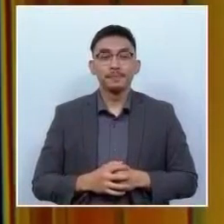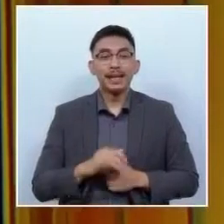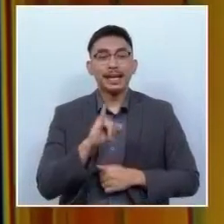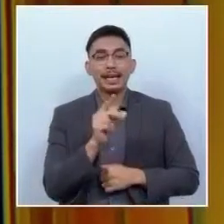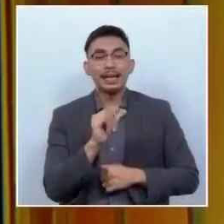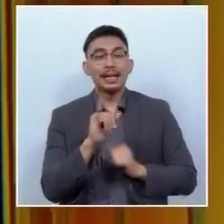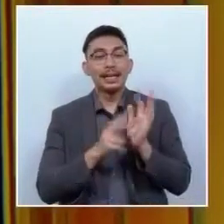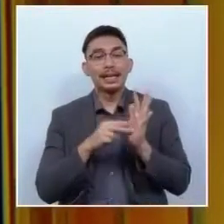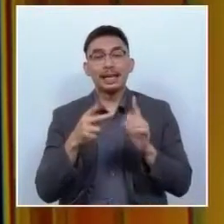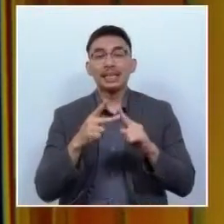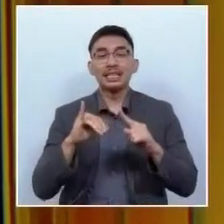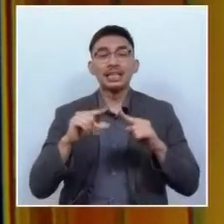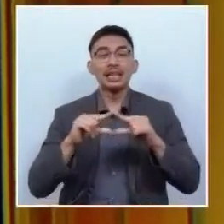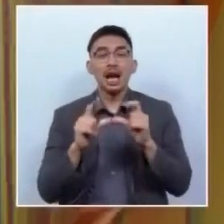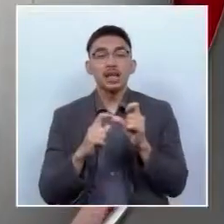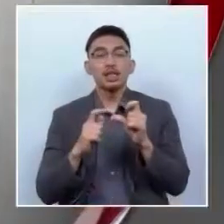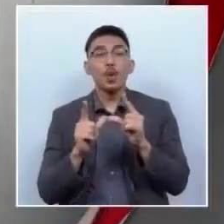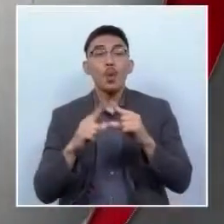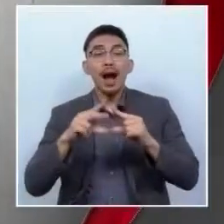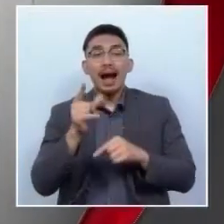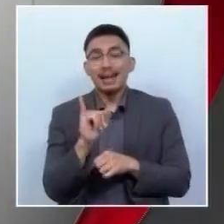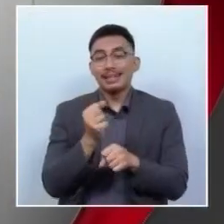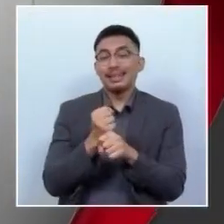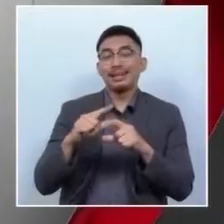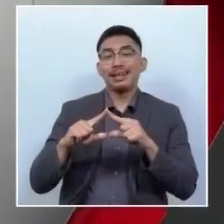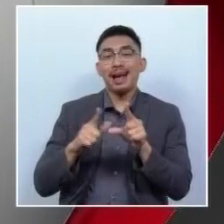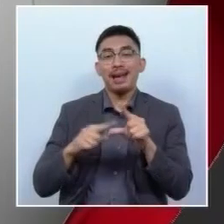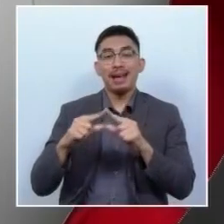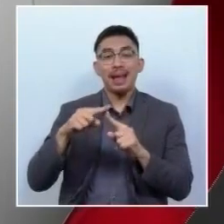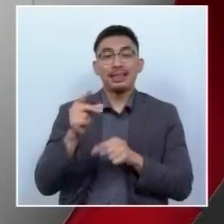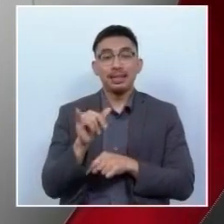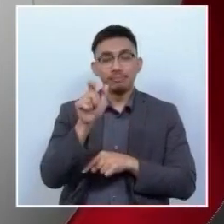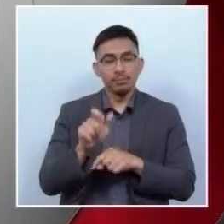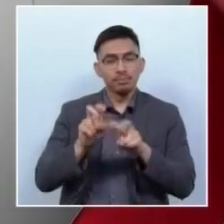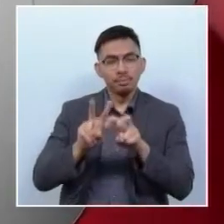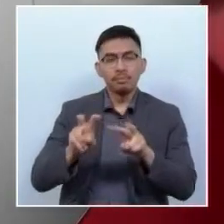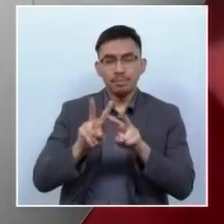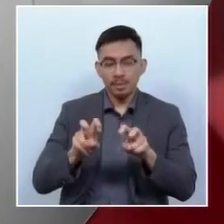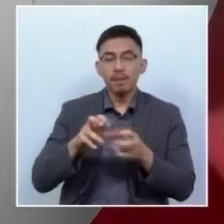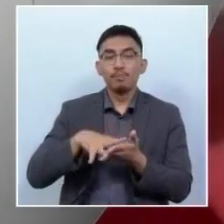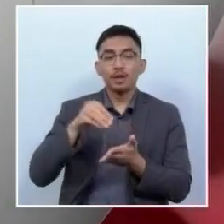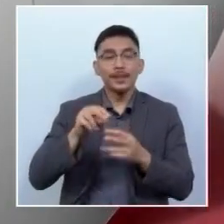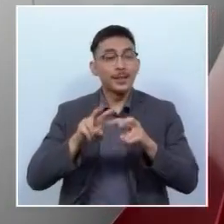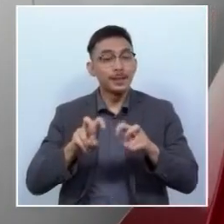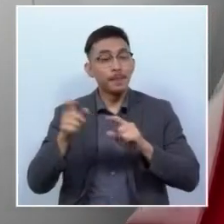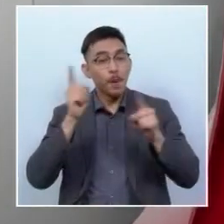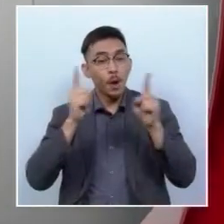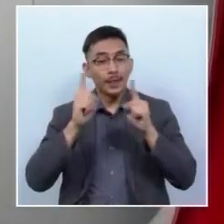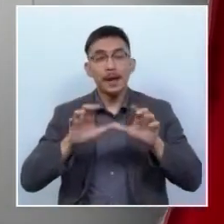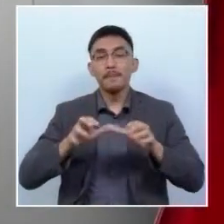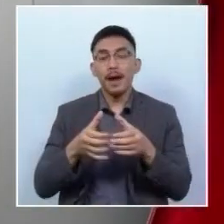Iren Hiraswari Gayatri PhD, peneliti Pusat Riset Politik Badan Riset dan